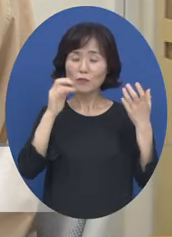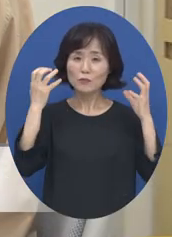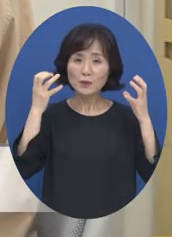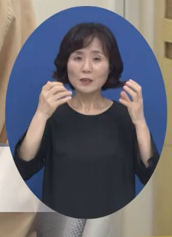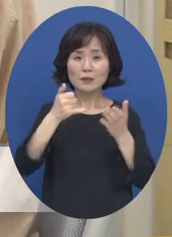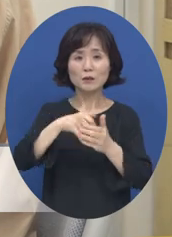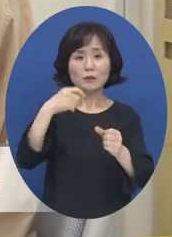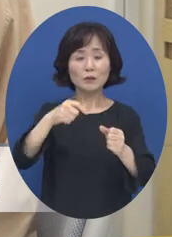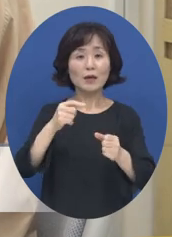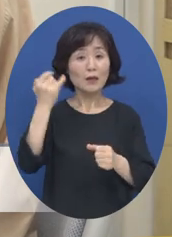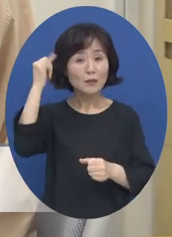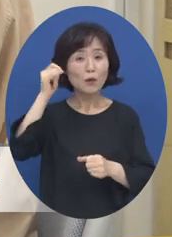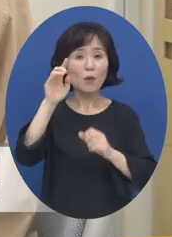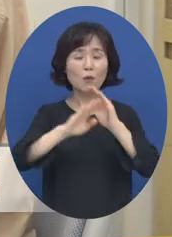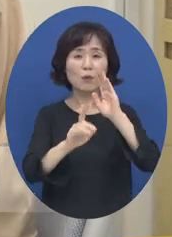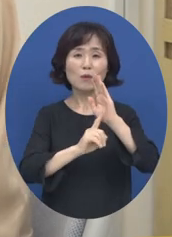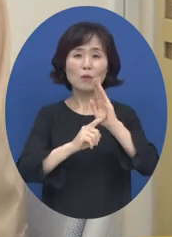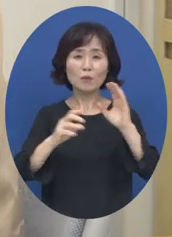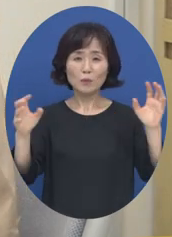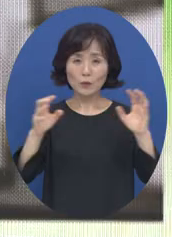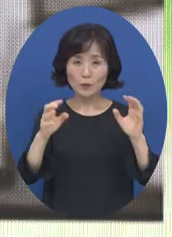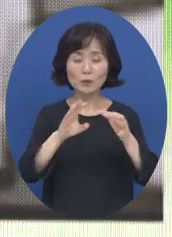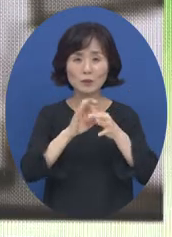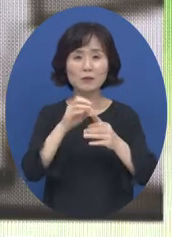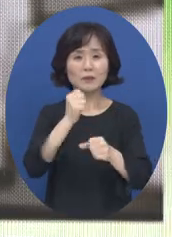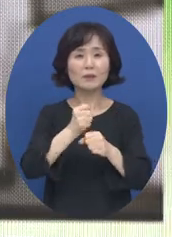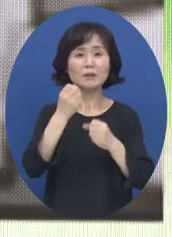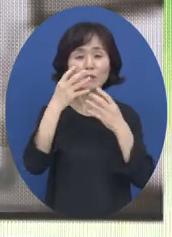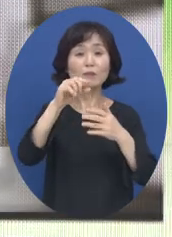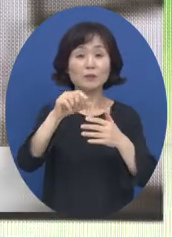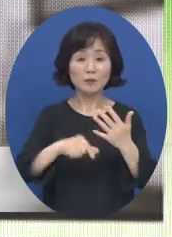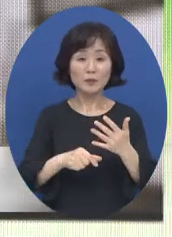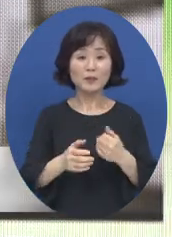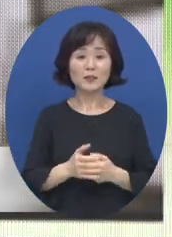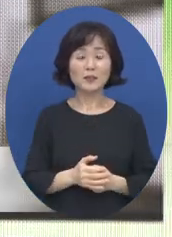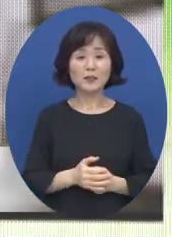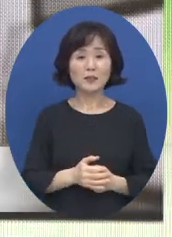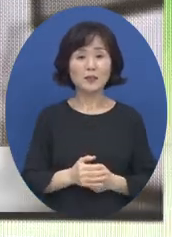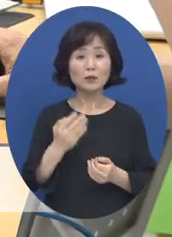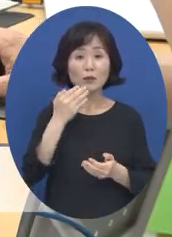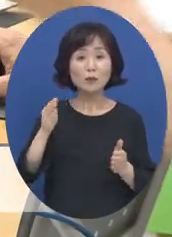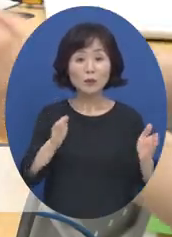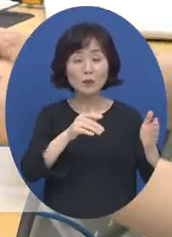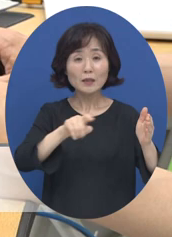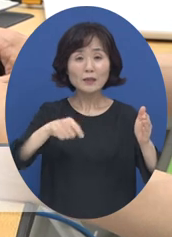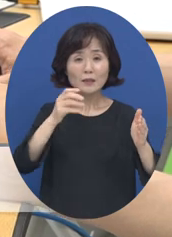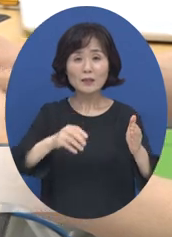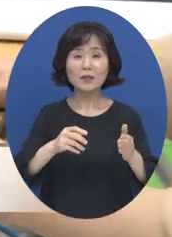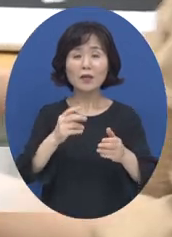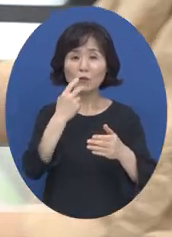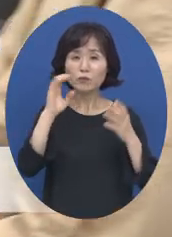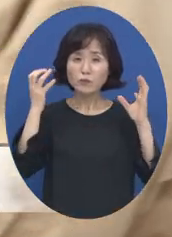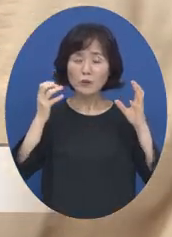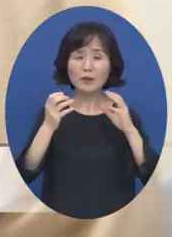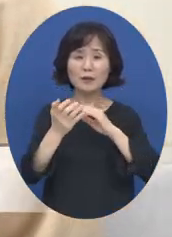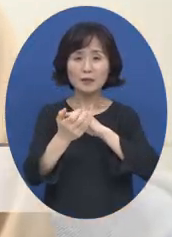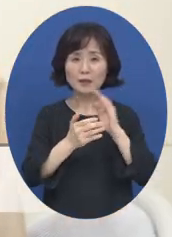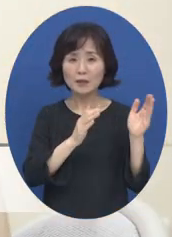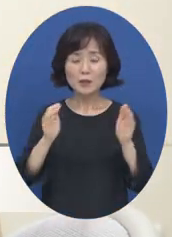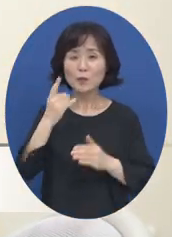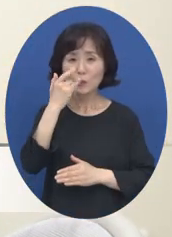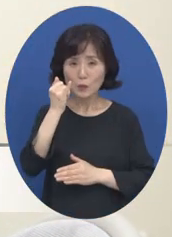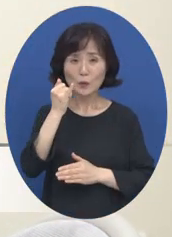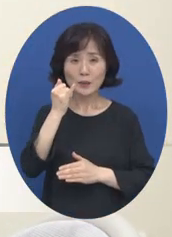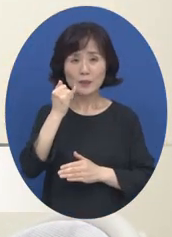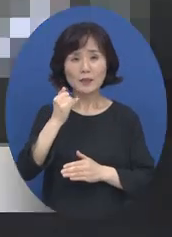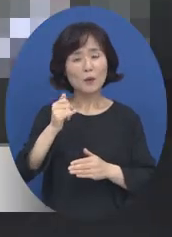아이디어 공모를 통해 만들어진 새로운 프로그램입니다. 대상은 도내 예비 부모와 영유아 부모로 코로나19 상황을 감안해 도내